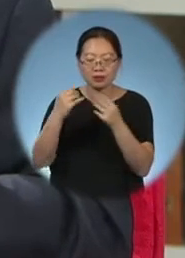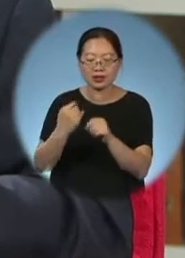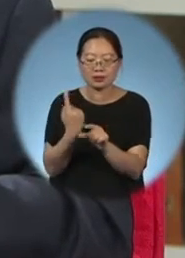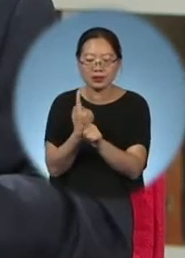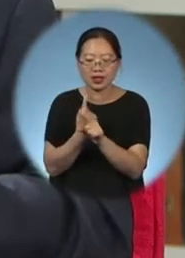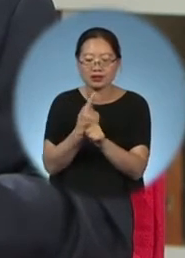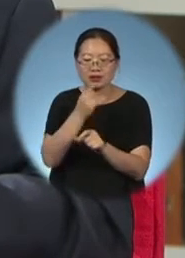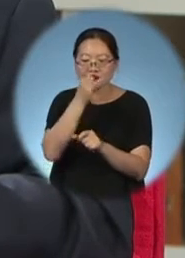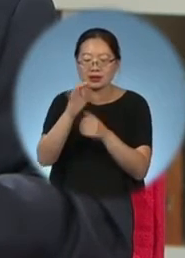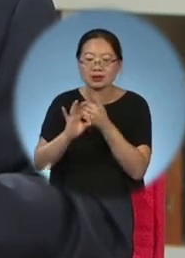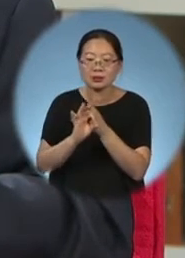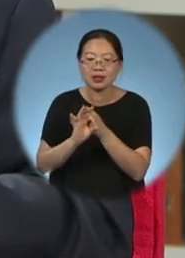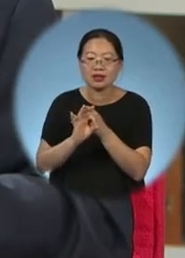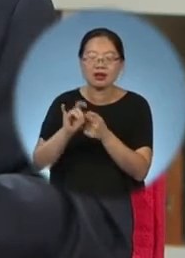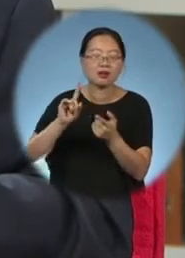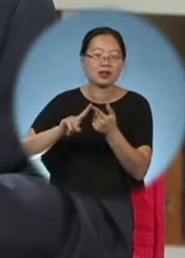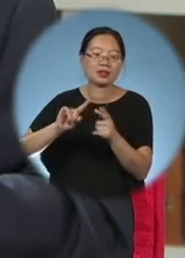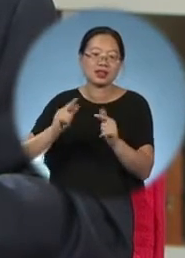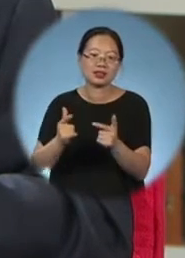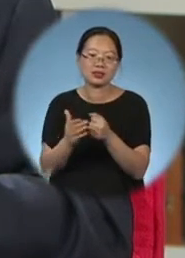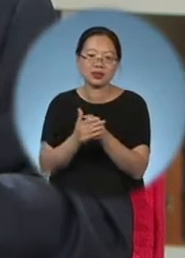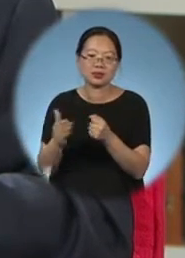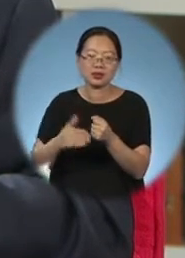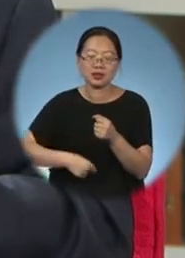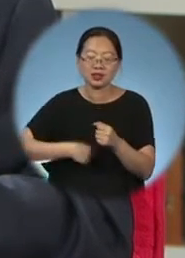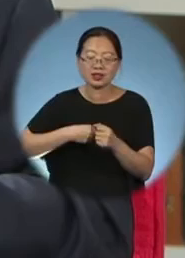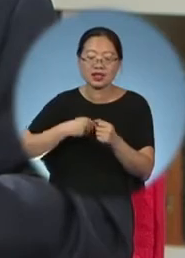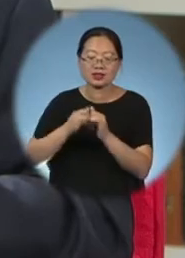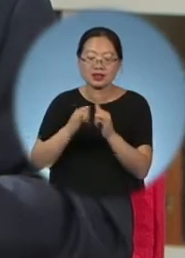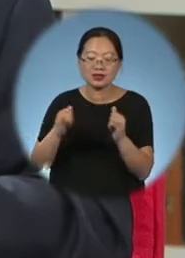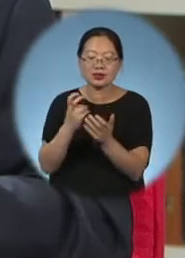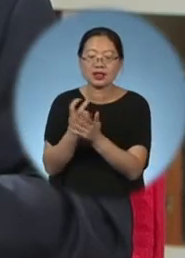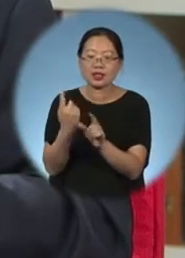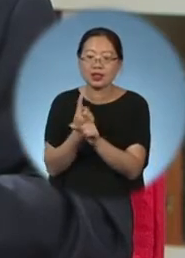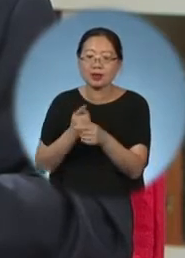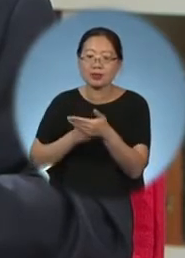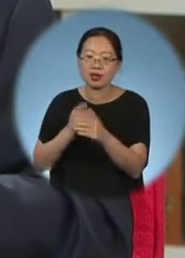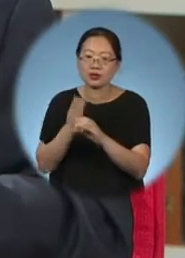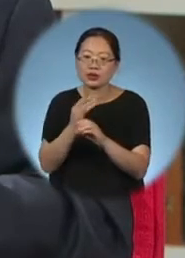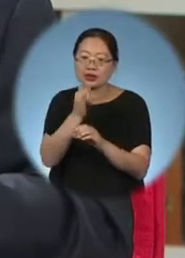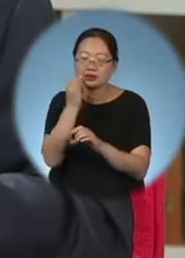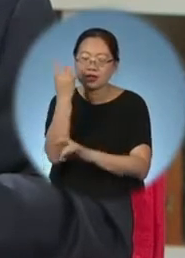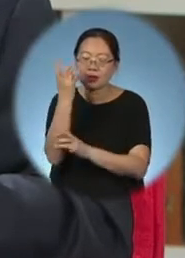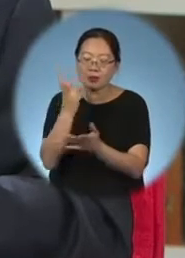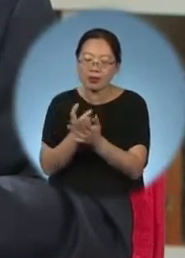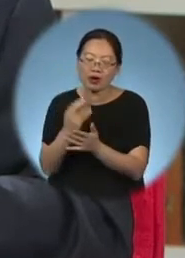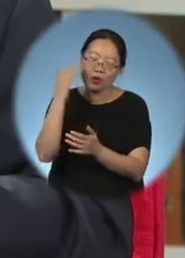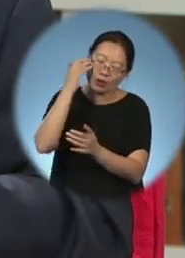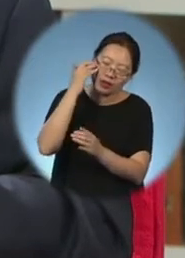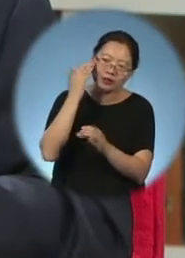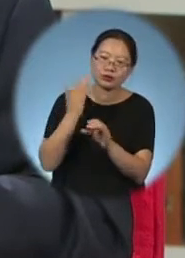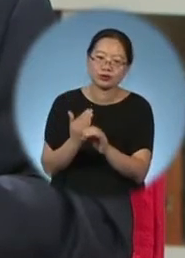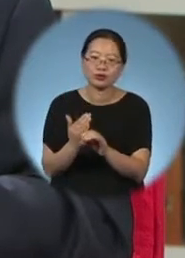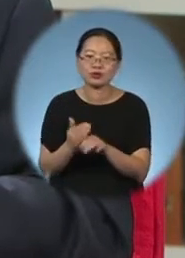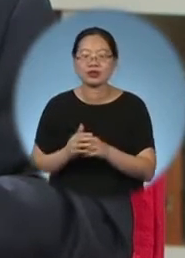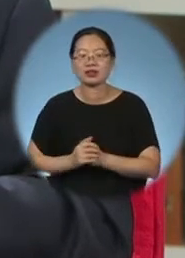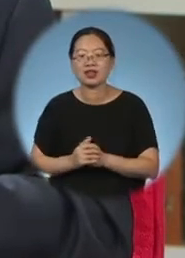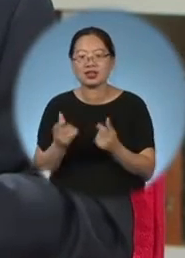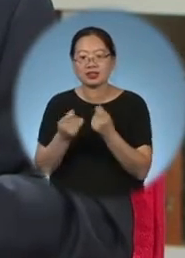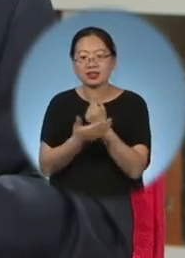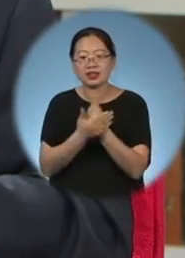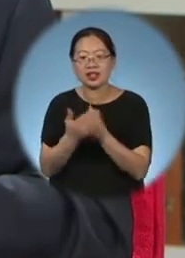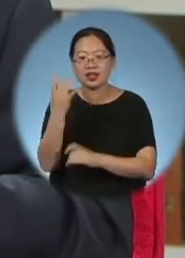바꾸게 되면 그거 안 되는 거예요. 그러니까 사실은 사람들이 개헌을 얘기하면서 헌법을 자꾸 훼손하고 있는 거예요. 헌법을. 네, 네.